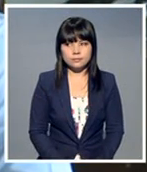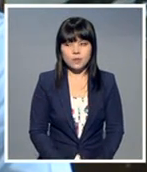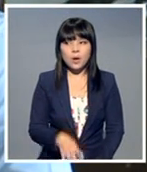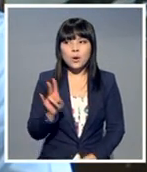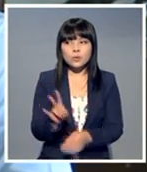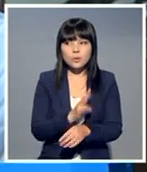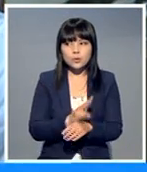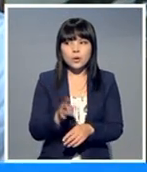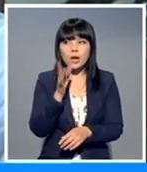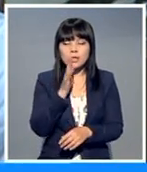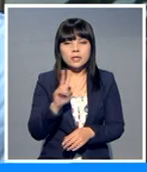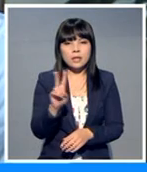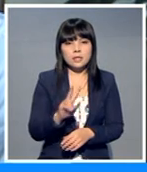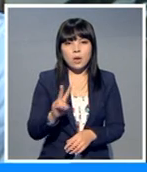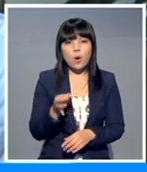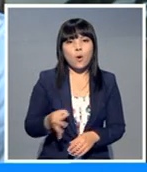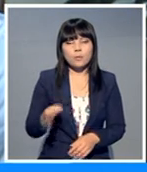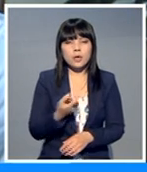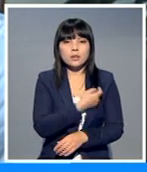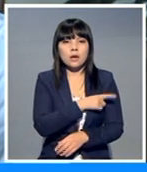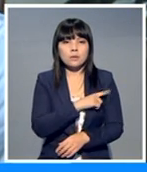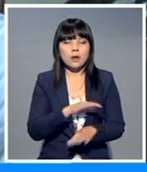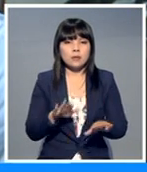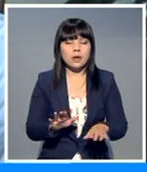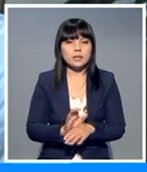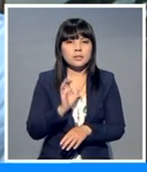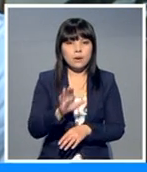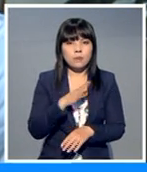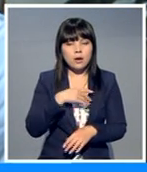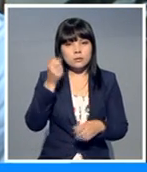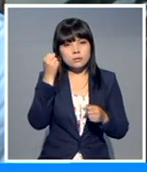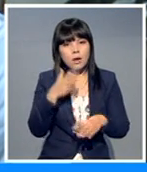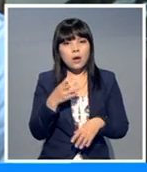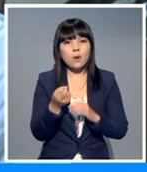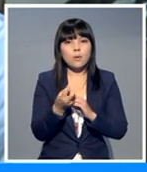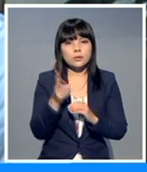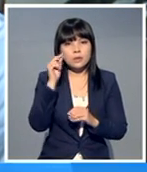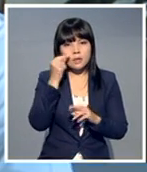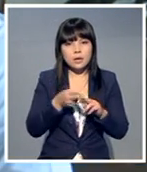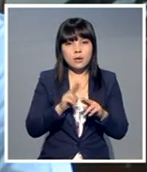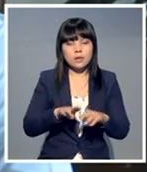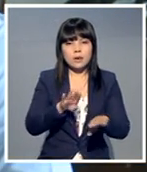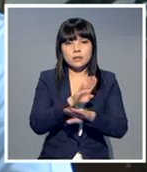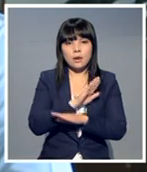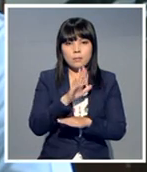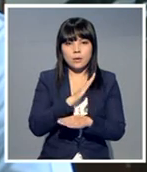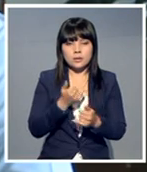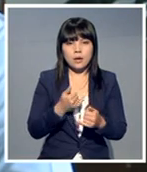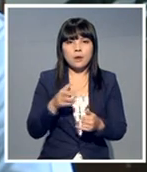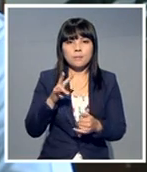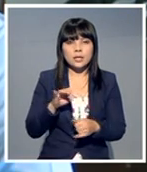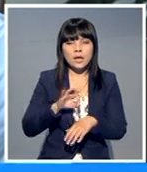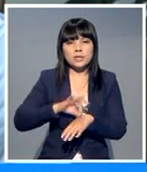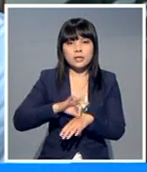Түнгі сағат 2-лер шамасында облыстық ауруханаға жеткізілді, бірақ есін жимастан 12 тамыз күні қайтыс болды. Диагноз менингит.